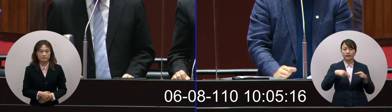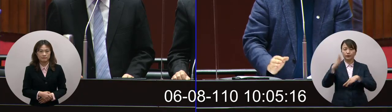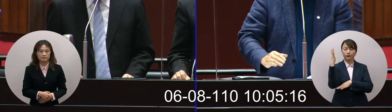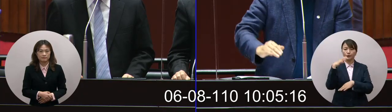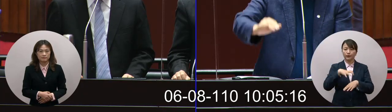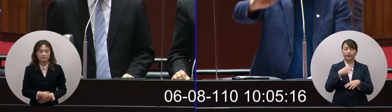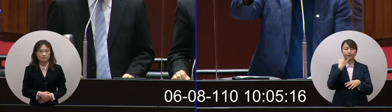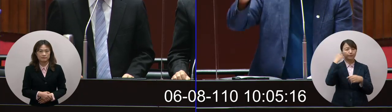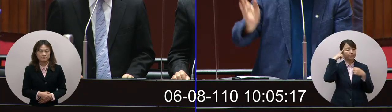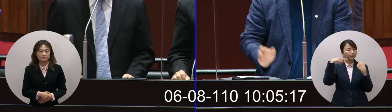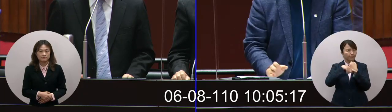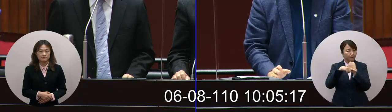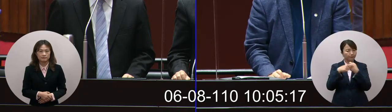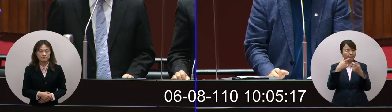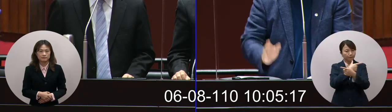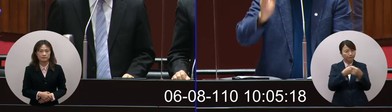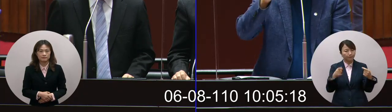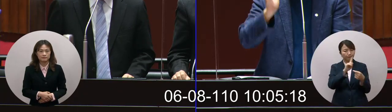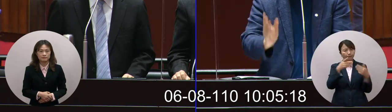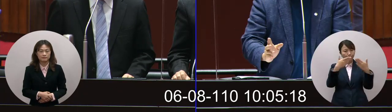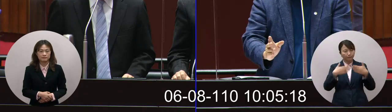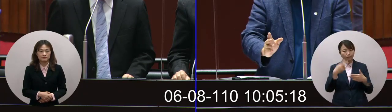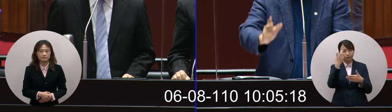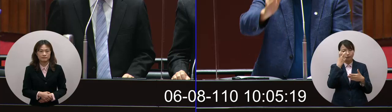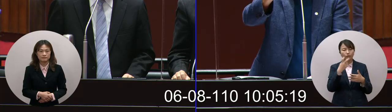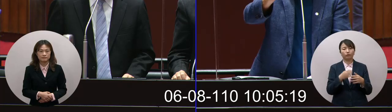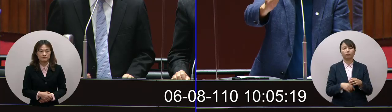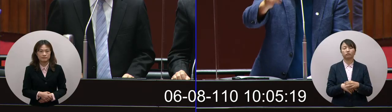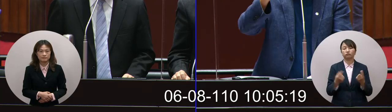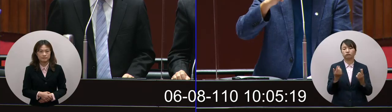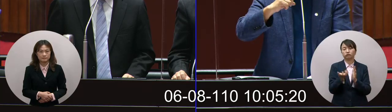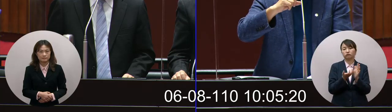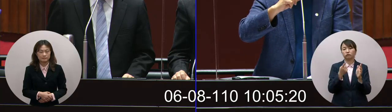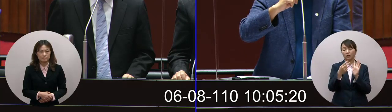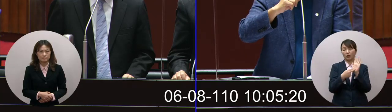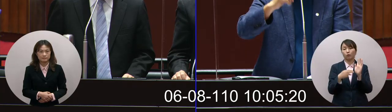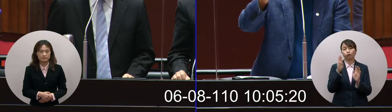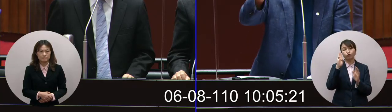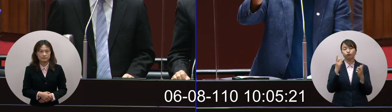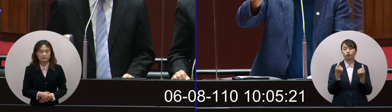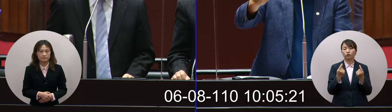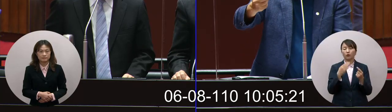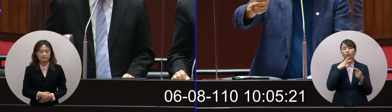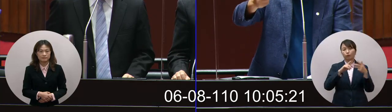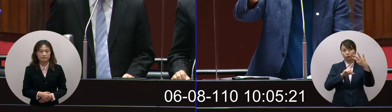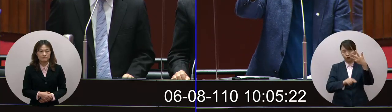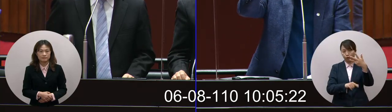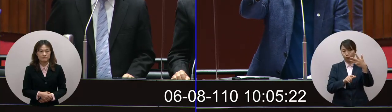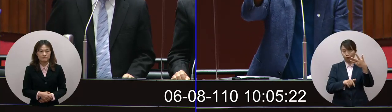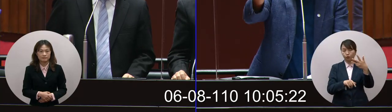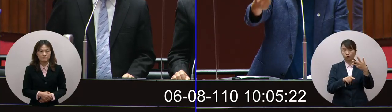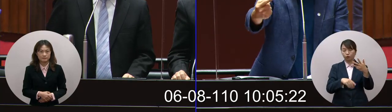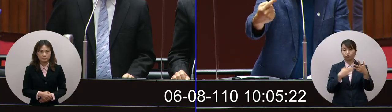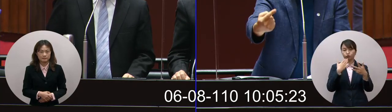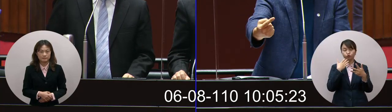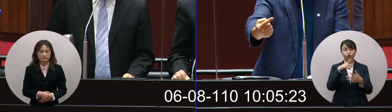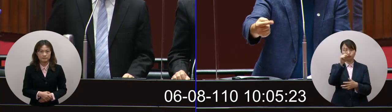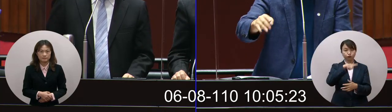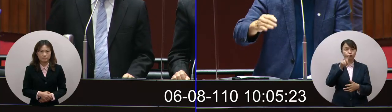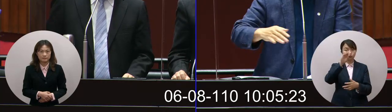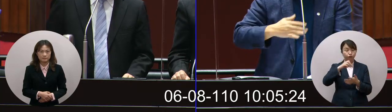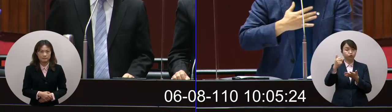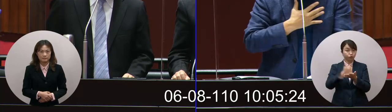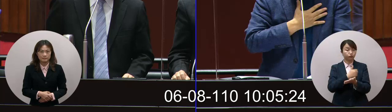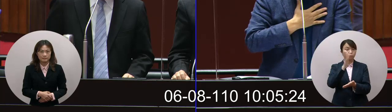啊去做一个通盘的一个考量了、啊。毕竟啊，就像院长你所宣示的啦，八月你讲各有几千万要搞嘛